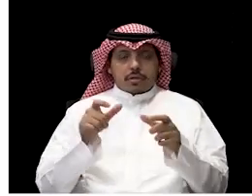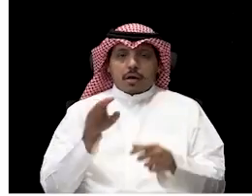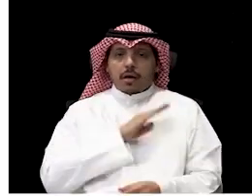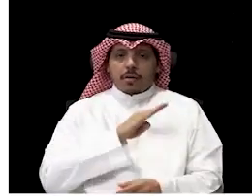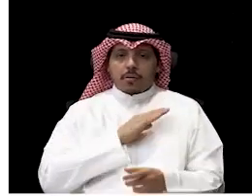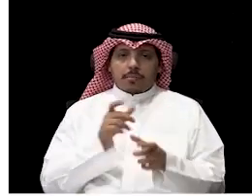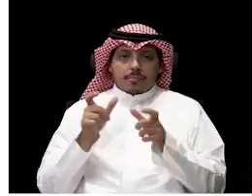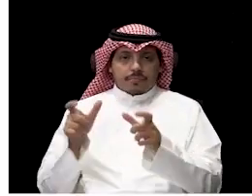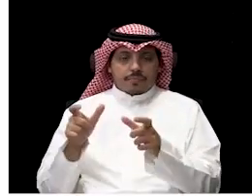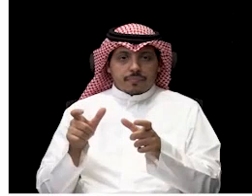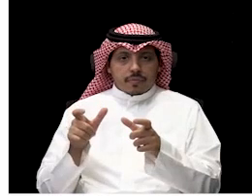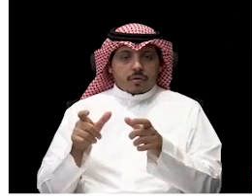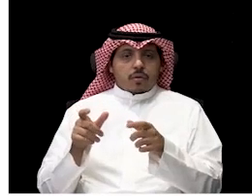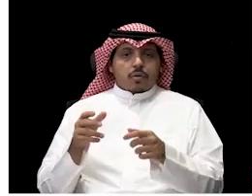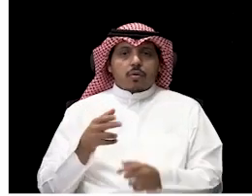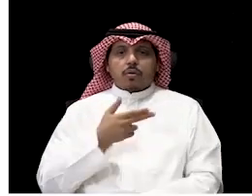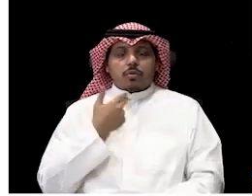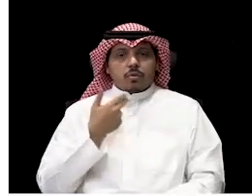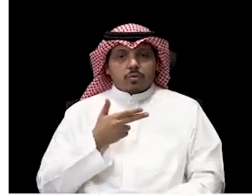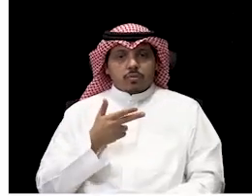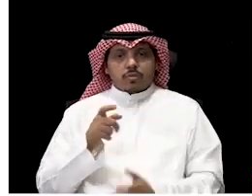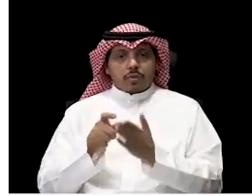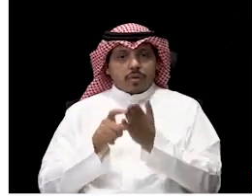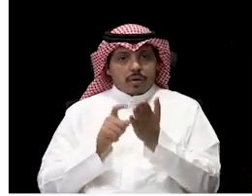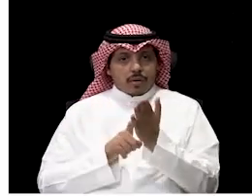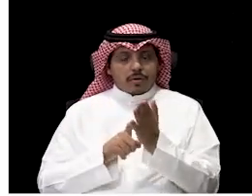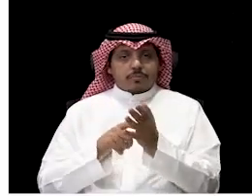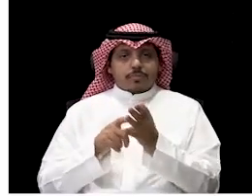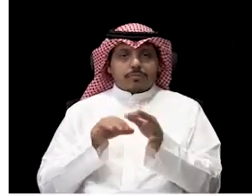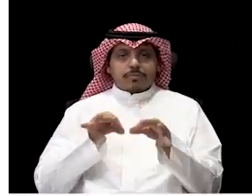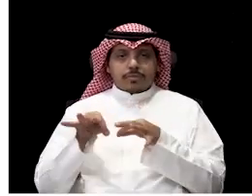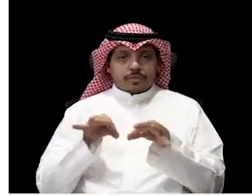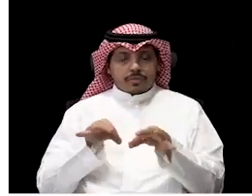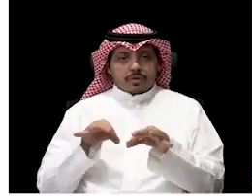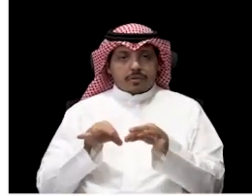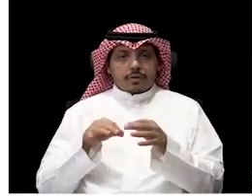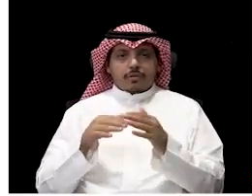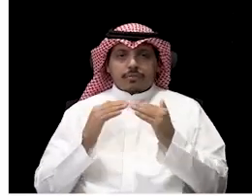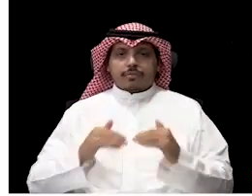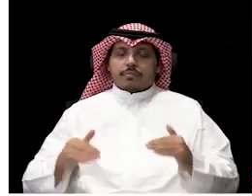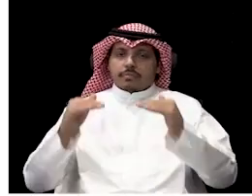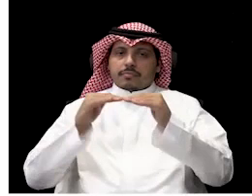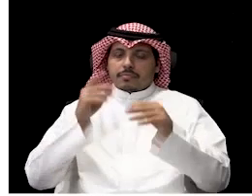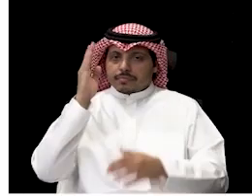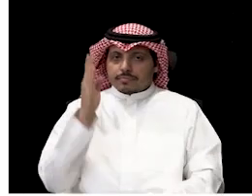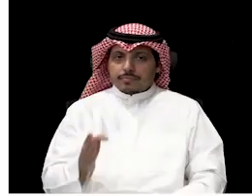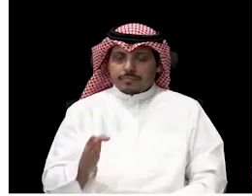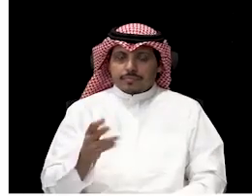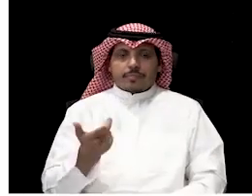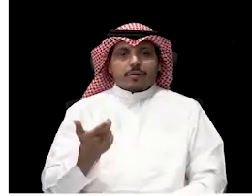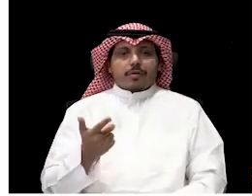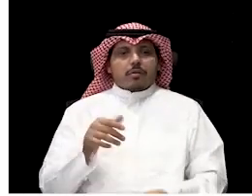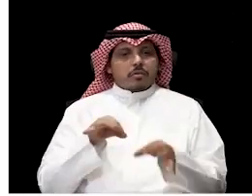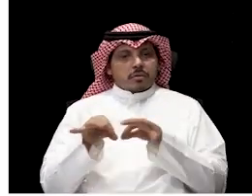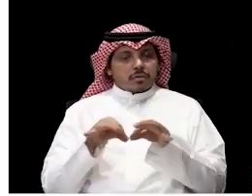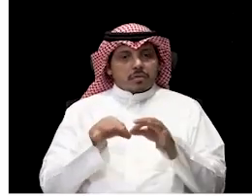ثم نتيجة لسياسة الحكومة ونظامها السياسي القائم على العدل والمشاركة الوطنية الفاعلة في الخطط